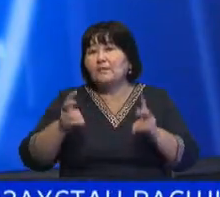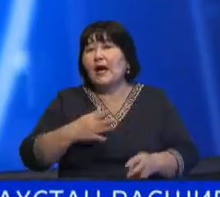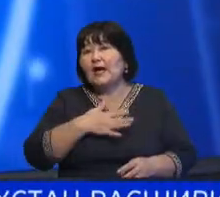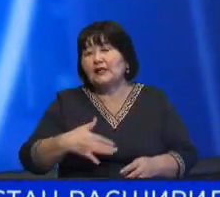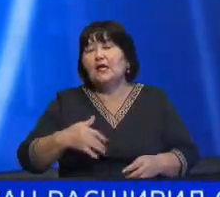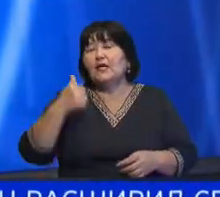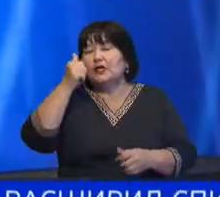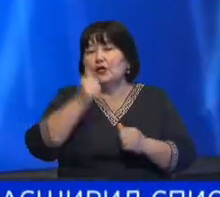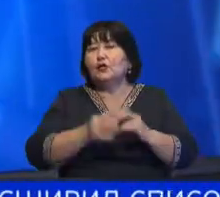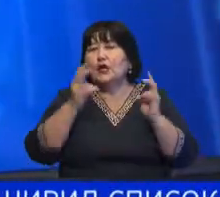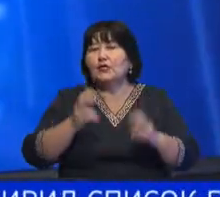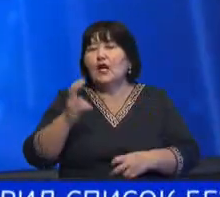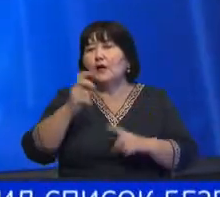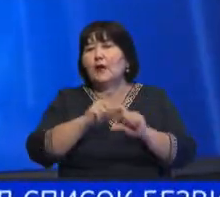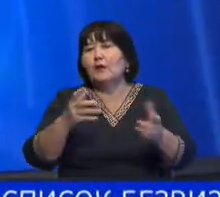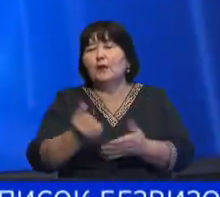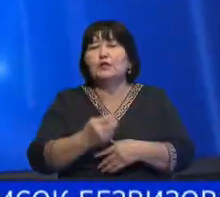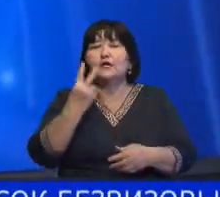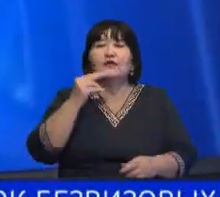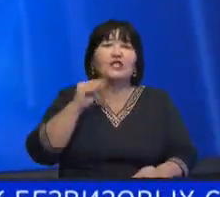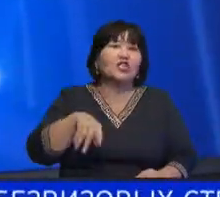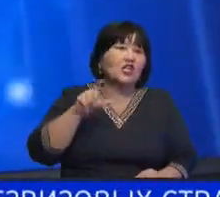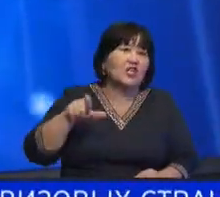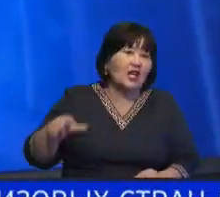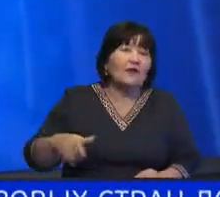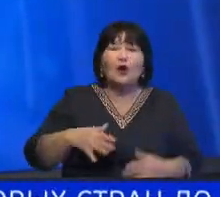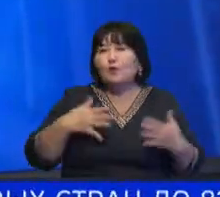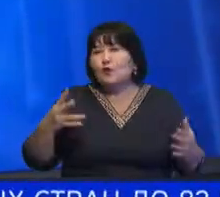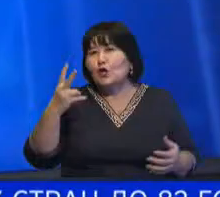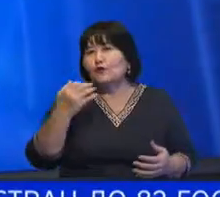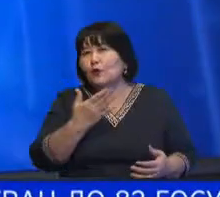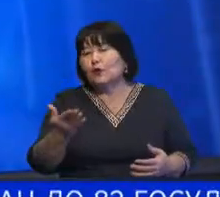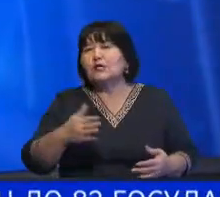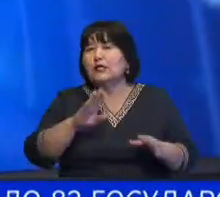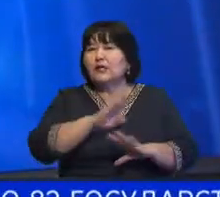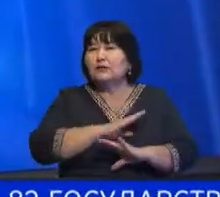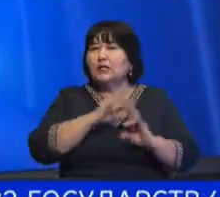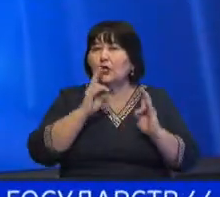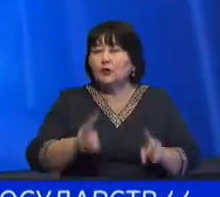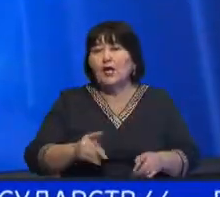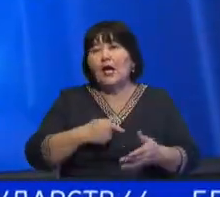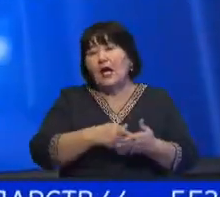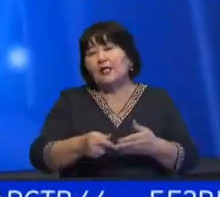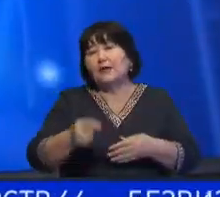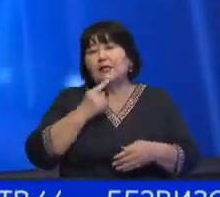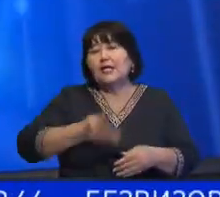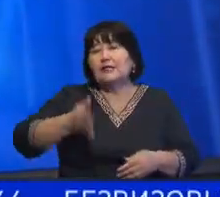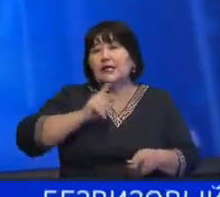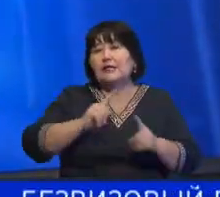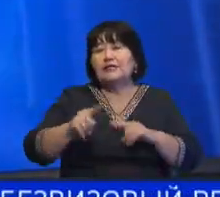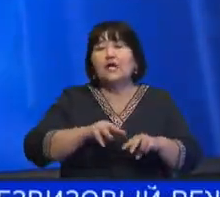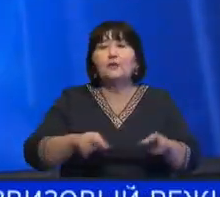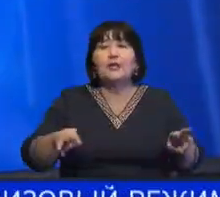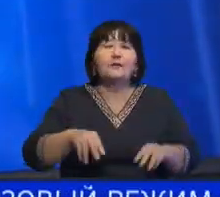ежегодно травмы на производстве получают Почти 2.000 человек больше 200 из них со смертельным исходом отметил На селекторном заседании